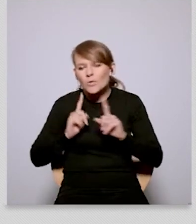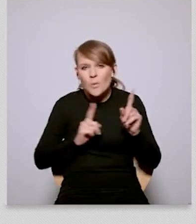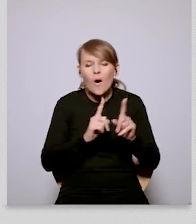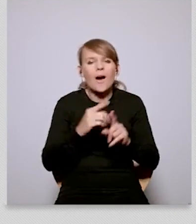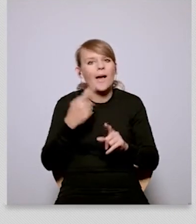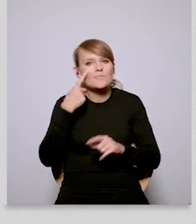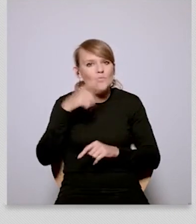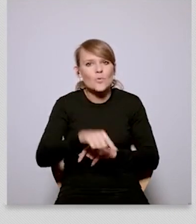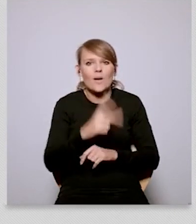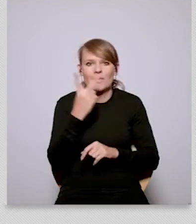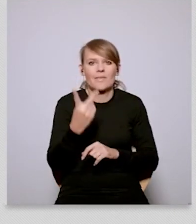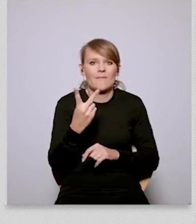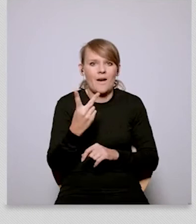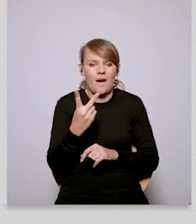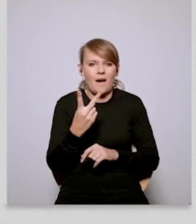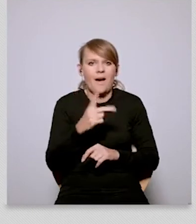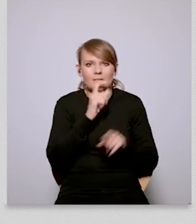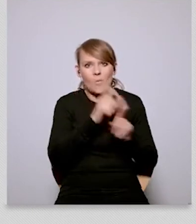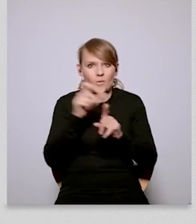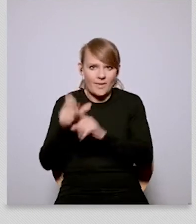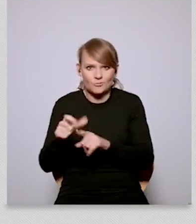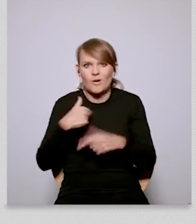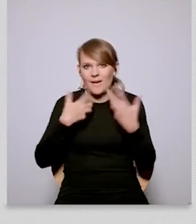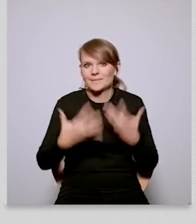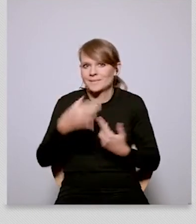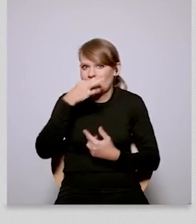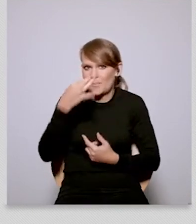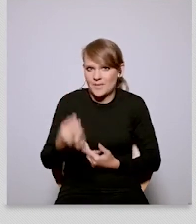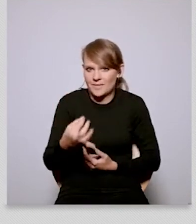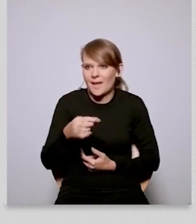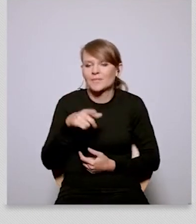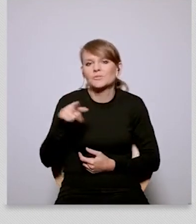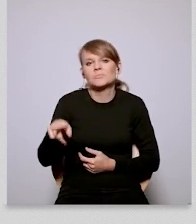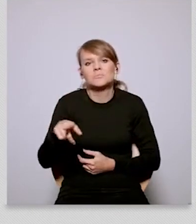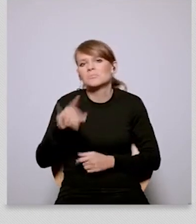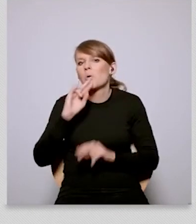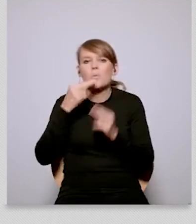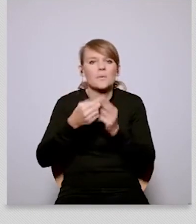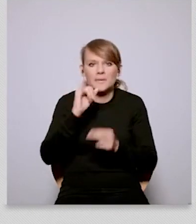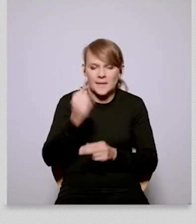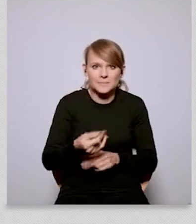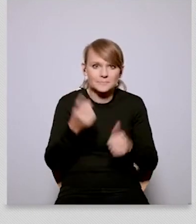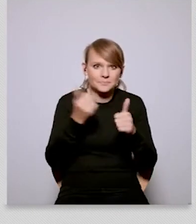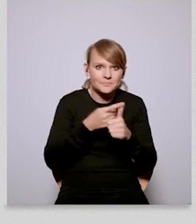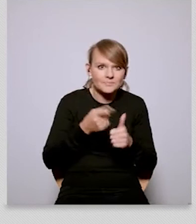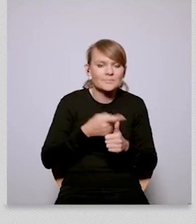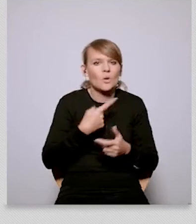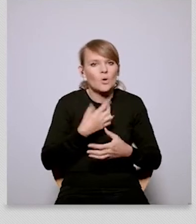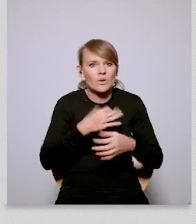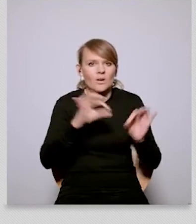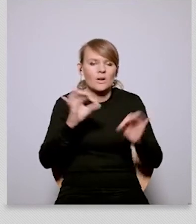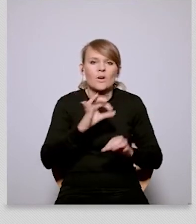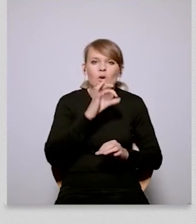pojęcia które które o które chciałbym Ciebie zapytać jak Ty na nie odpowiadasz znaczy jeden to jest ta suwerenność energetyczna to znaczy